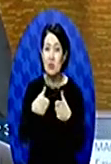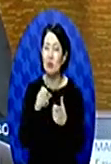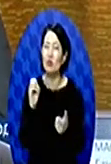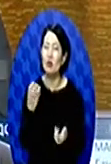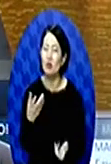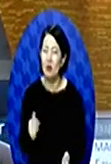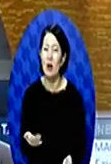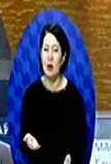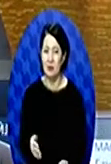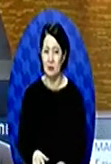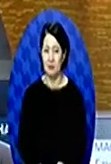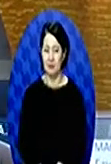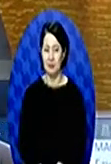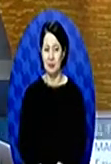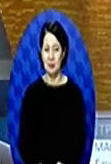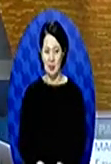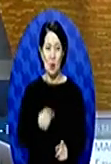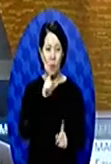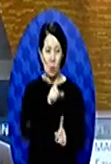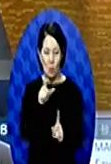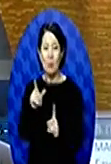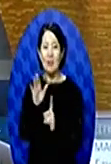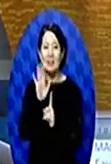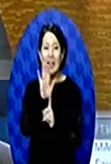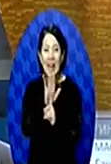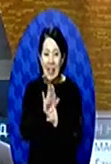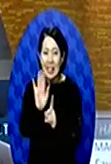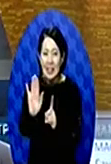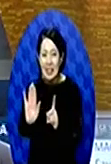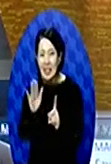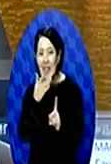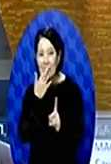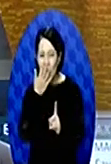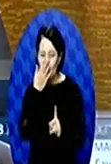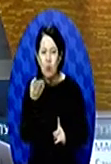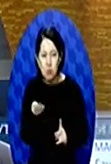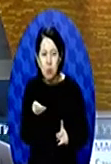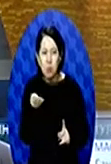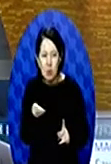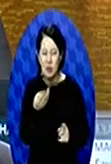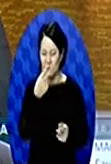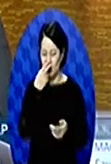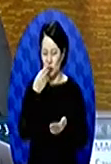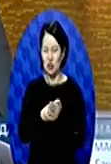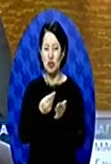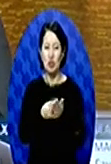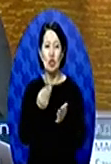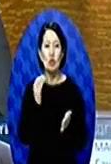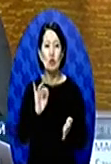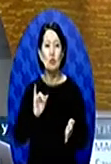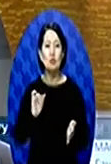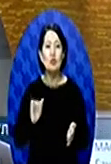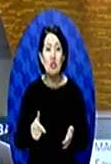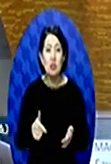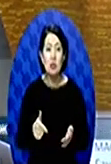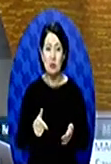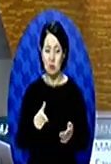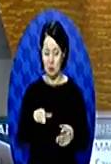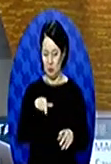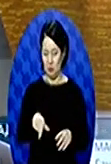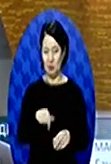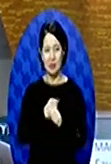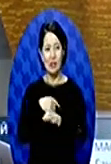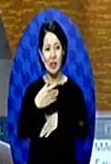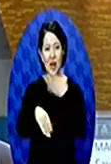байдлаар гээд нэг амын таглах байдлаар нэг хуурм мэхлэх гээд байгаа ч юм шиг залдаад байгаа ч юм шиг ийм байдлаар бол цаашд